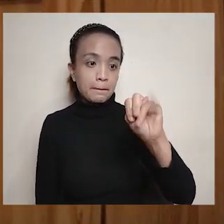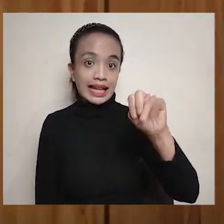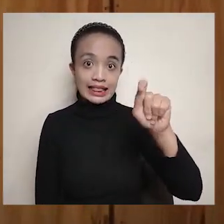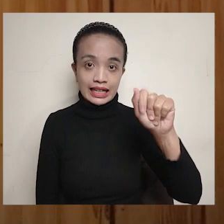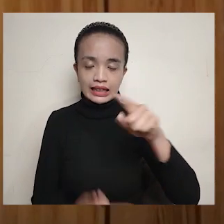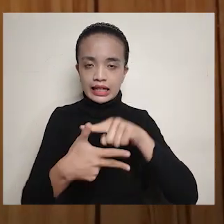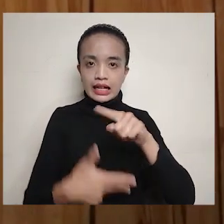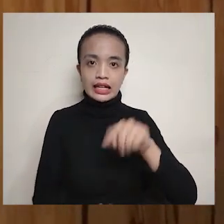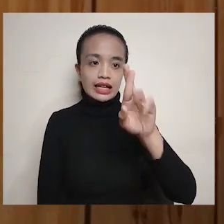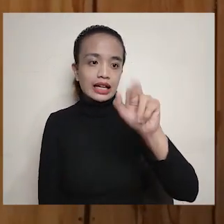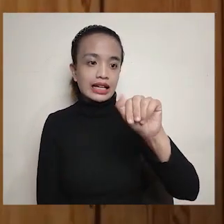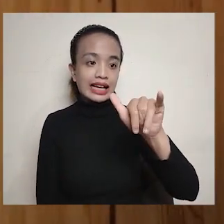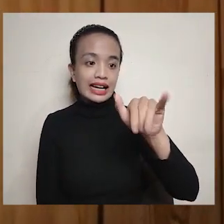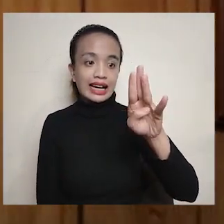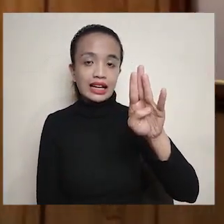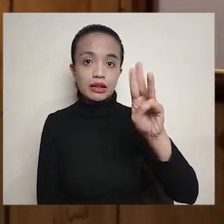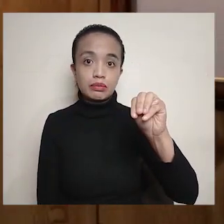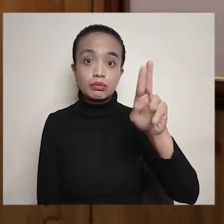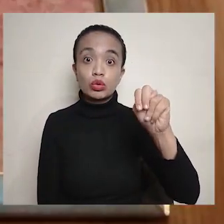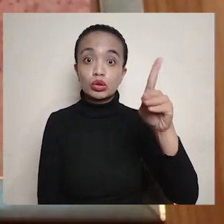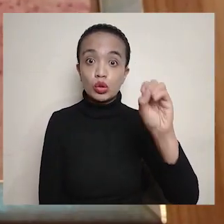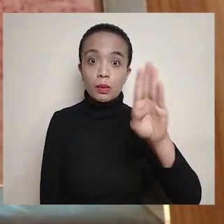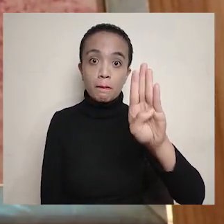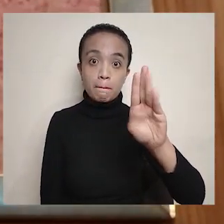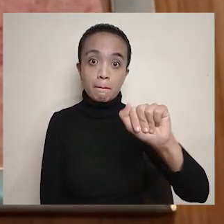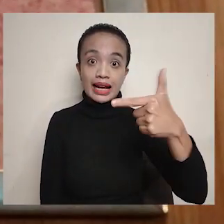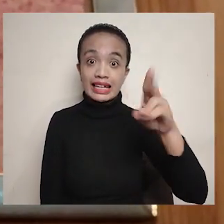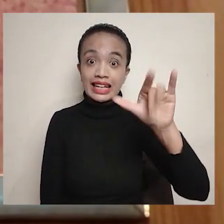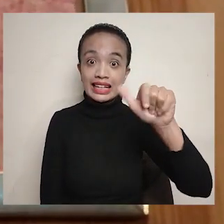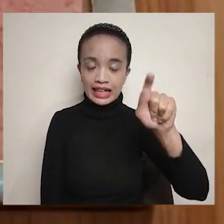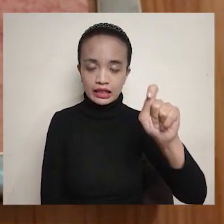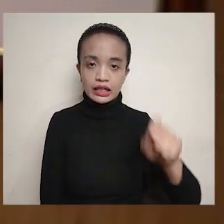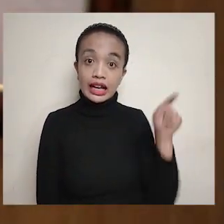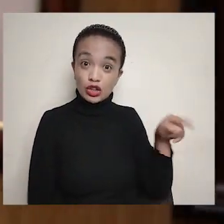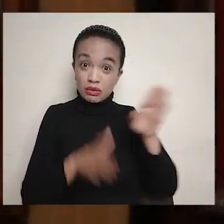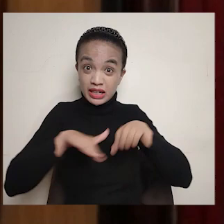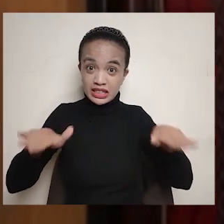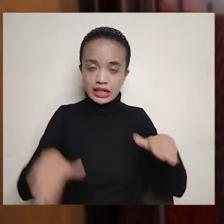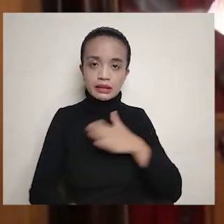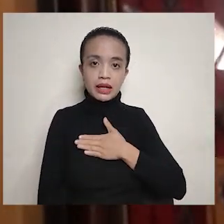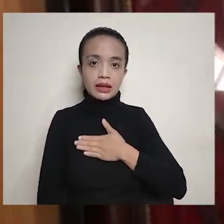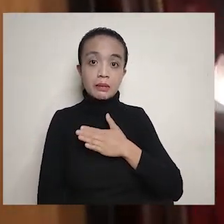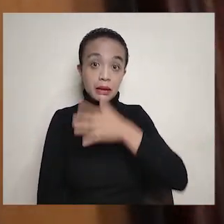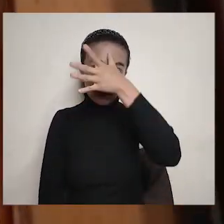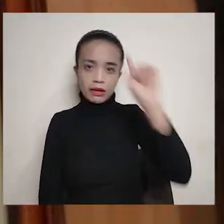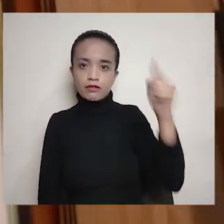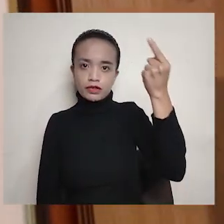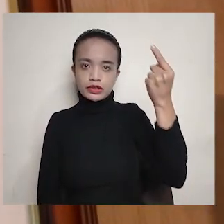Raimundo Bagilat. Na ito yung mga anak nila. That's my dad, the eldest. Ito pa yung mga